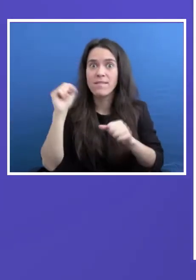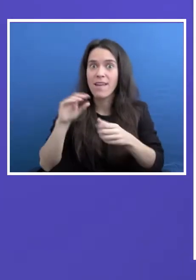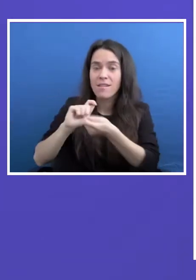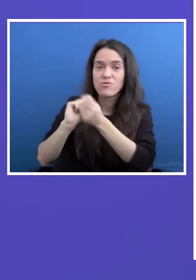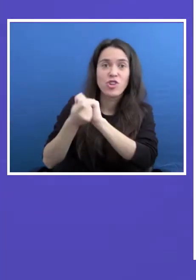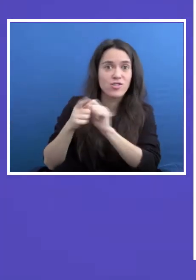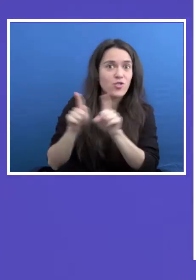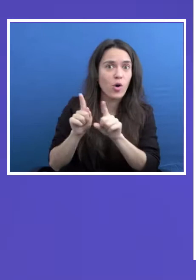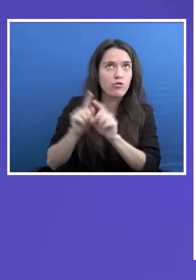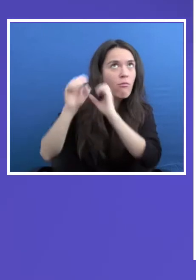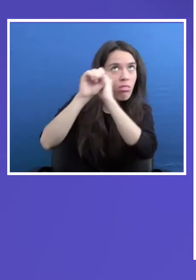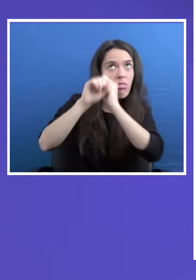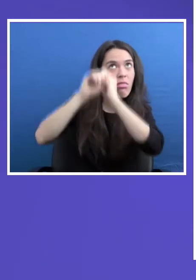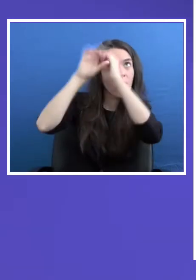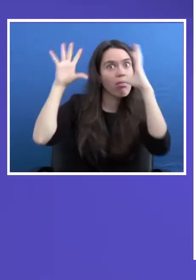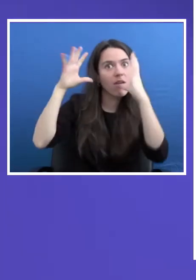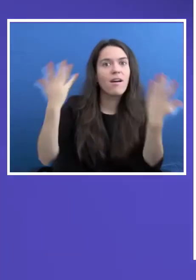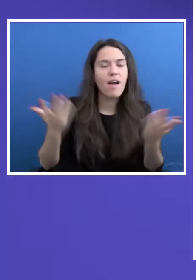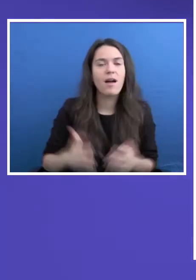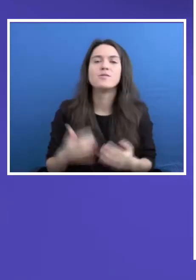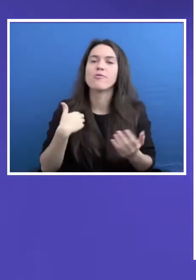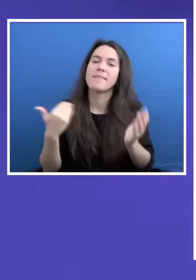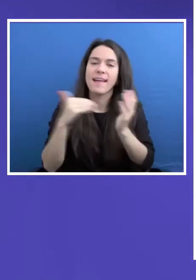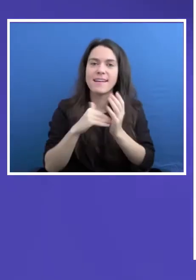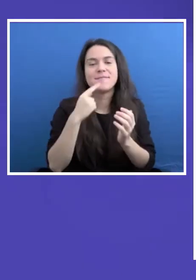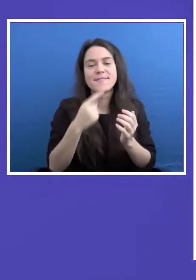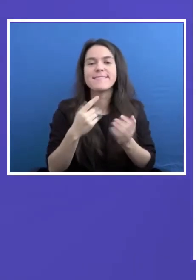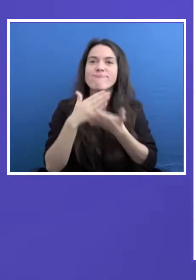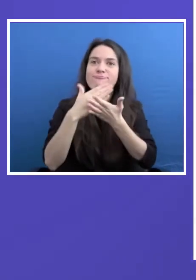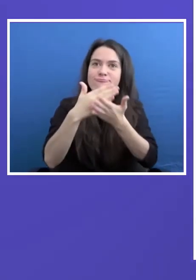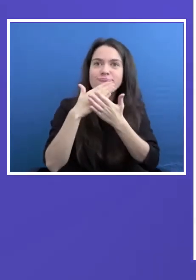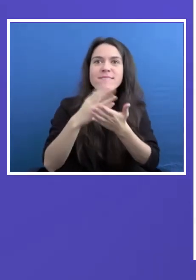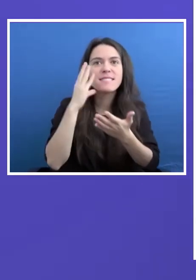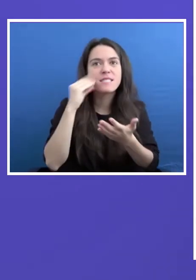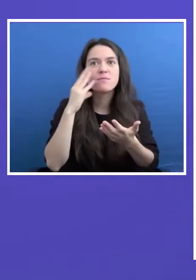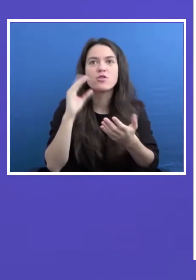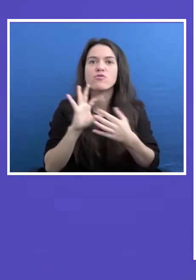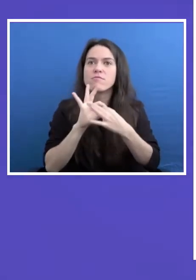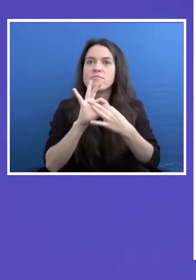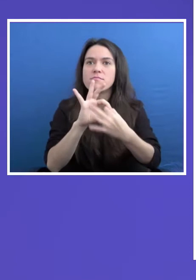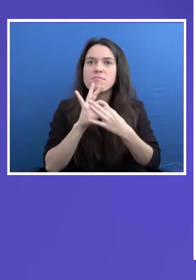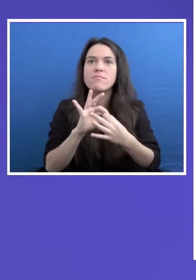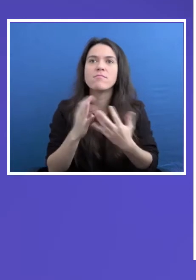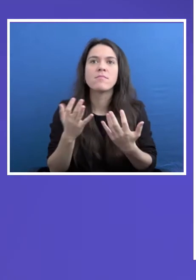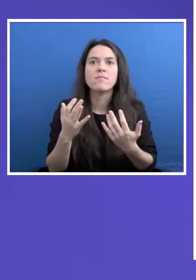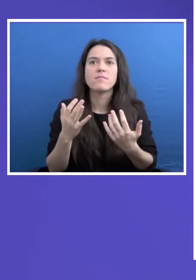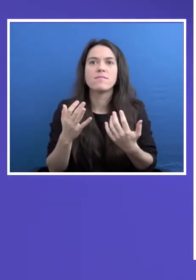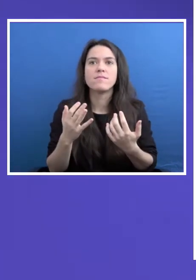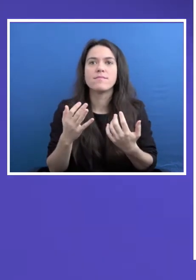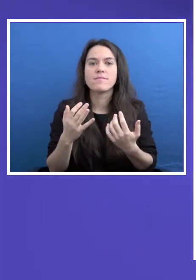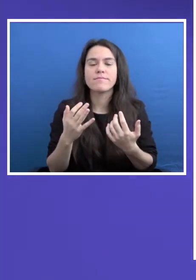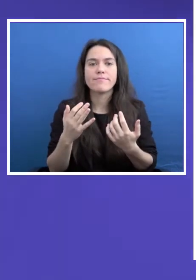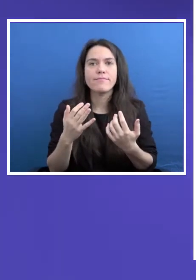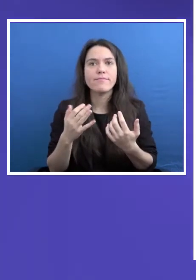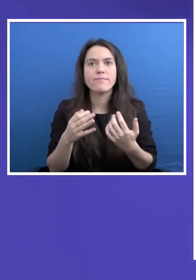نفسها ونغيرها وتبقى صوره حقيقي لائقه بينا كلنا. فحلوه جدا ان احنا نبقى موجودين هنا وكل واحد يقول